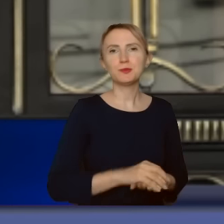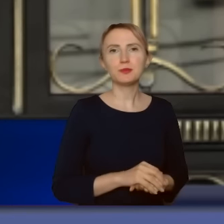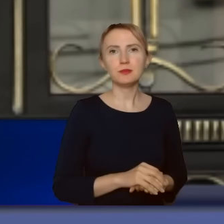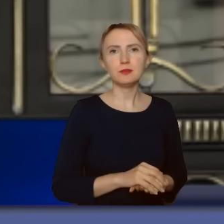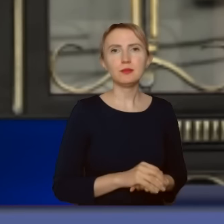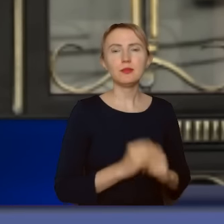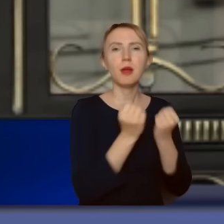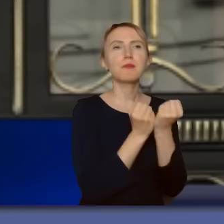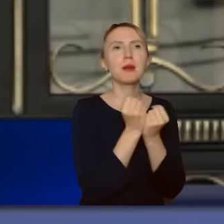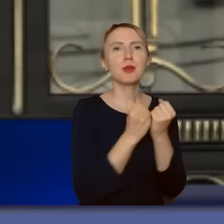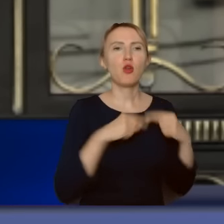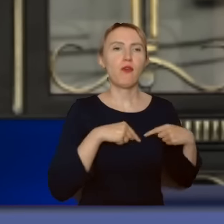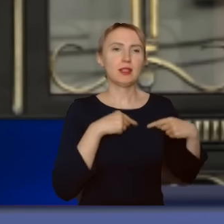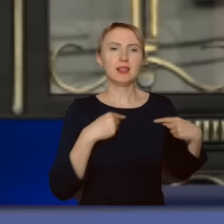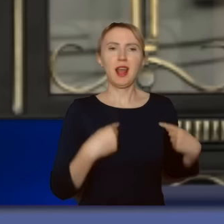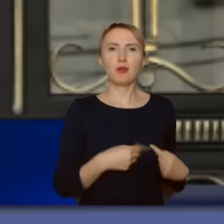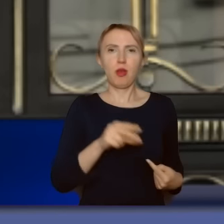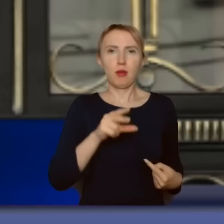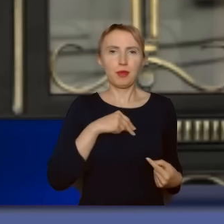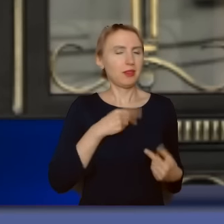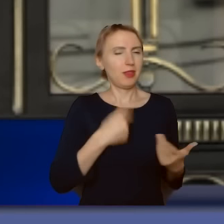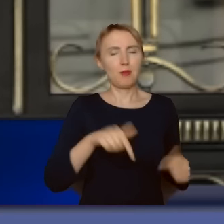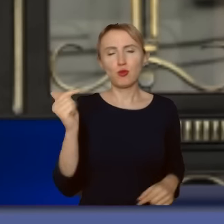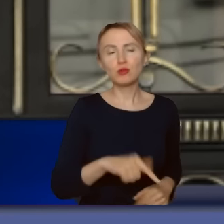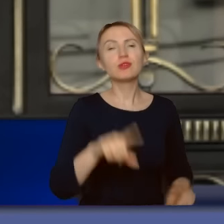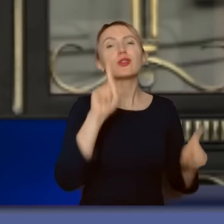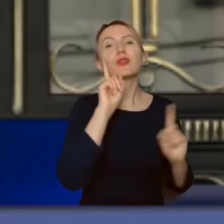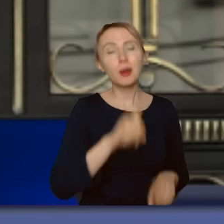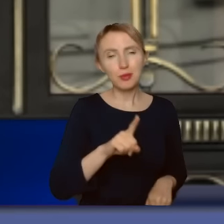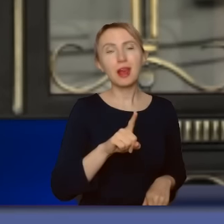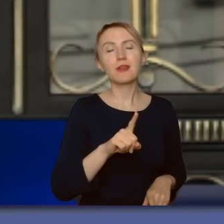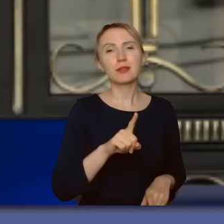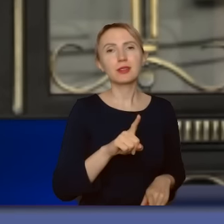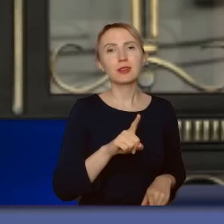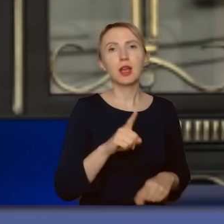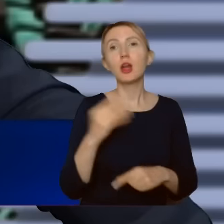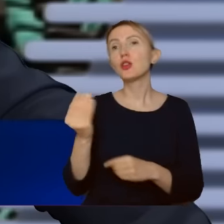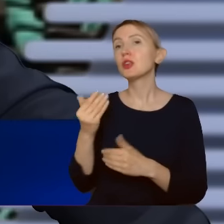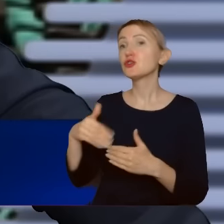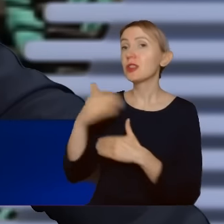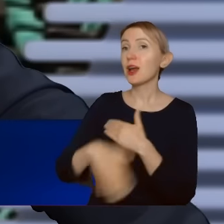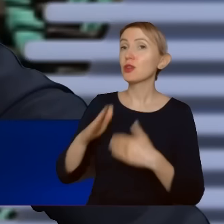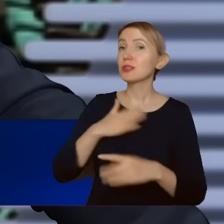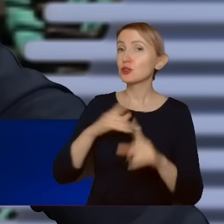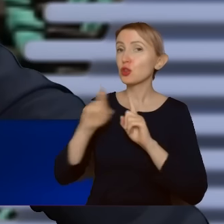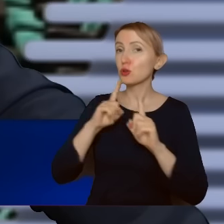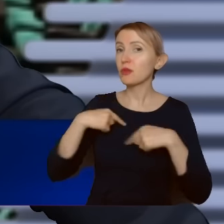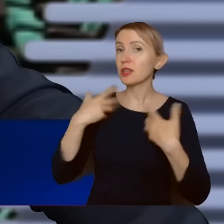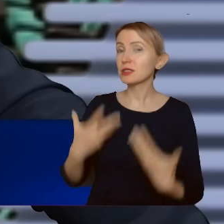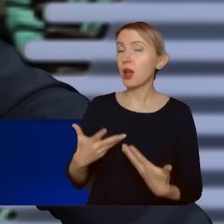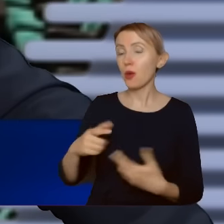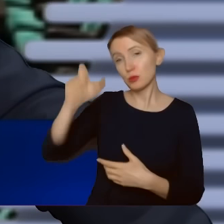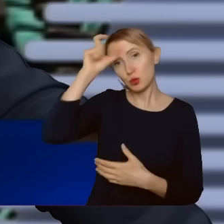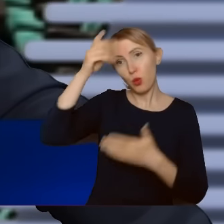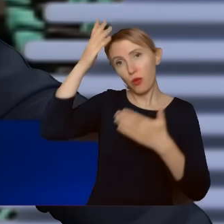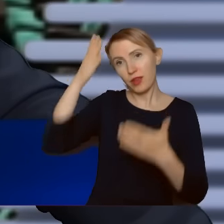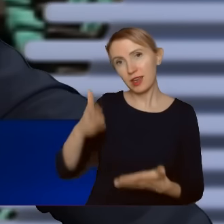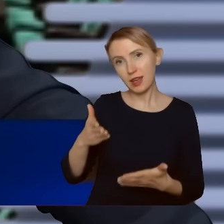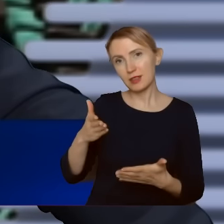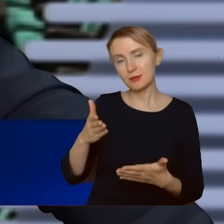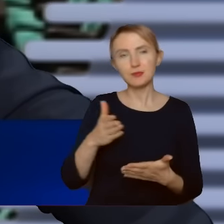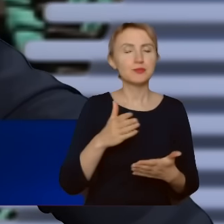papierowego serduszka do klapy, tylko naprawdę on... To jeszcze na koniec naszej rozmowy chciałem pana jako człowieka... Przepraszam.